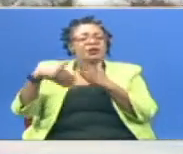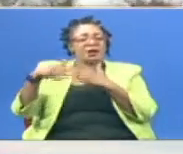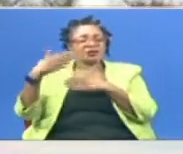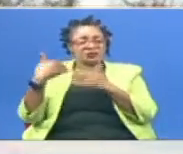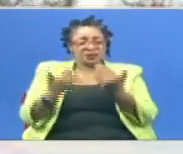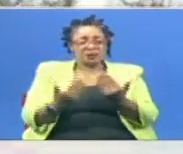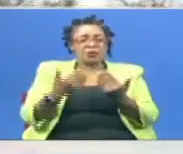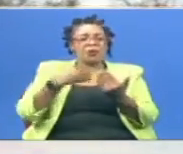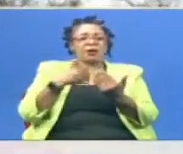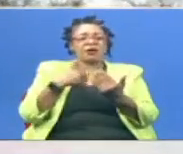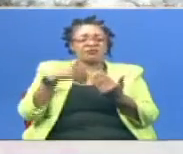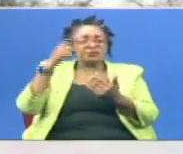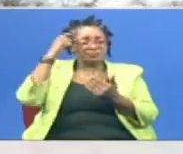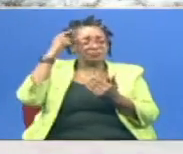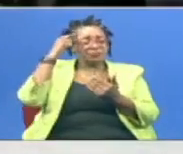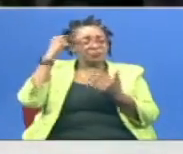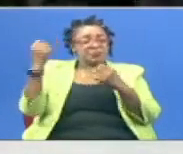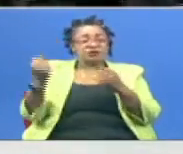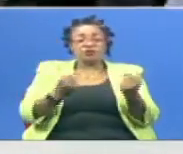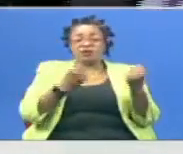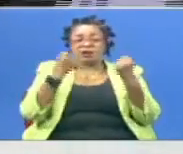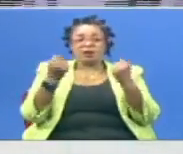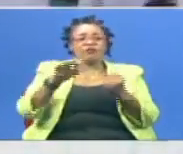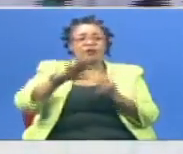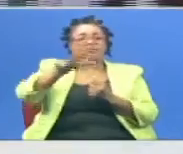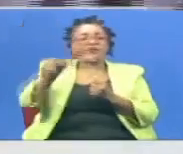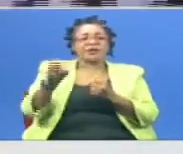kuweka kumbukumbu ya mashujaa wa Afrika.